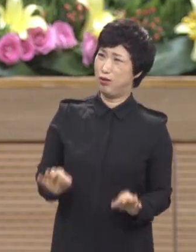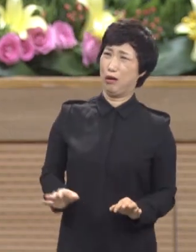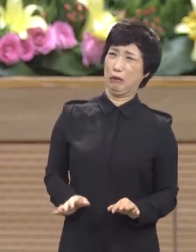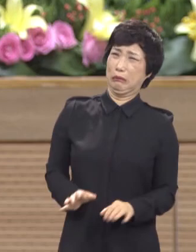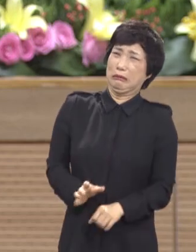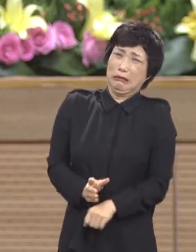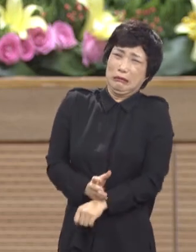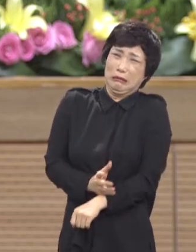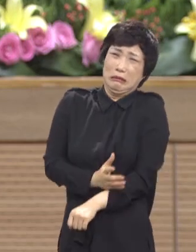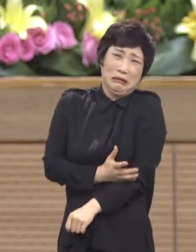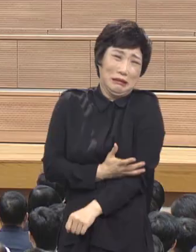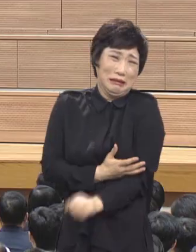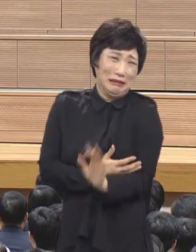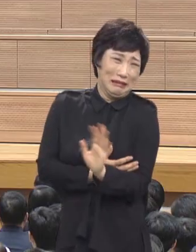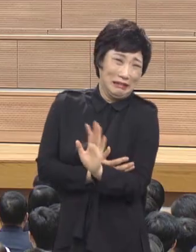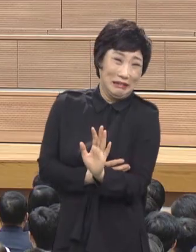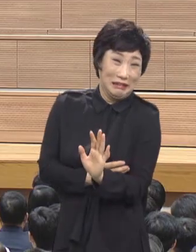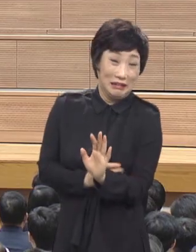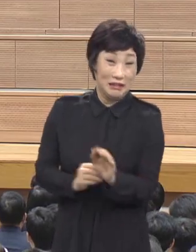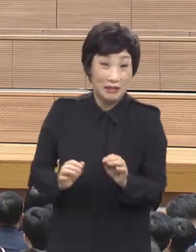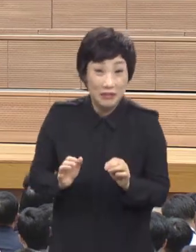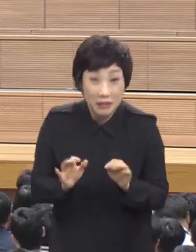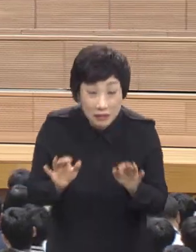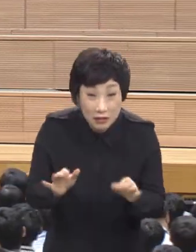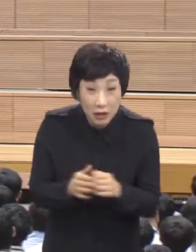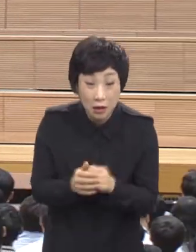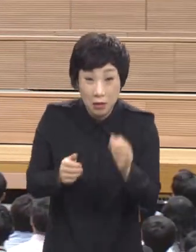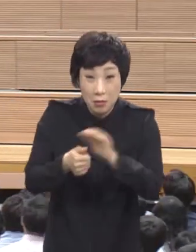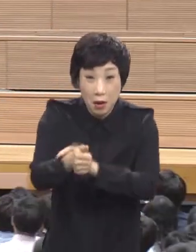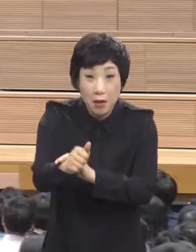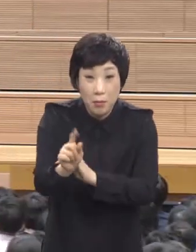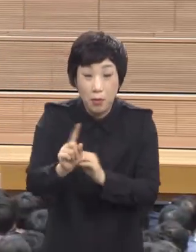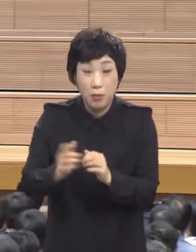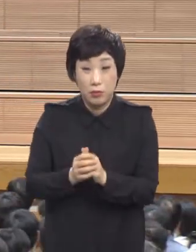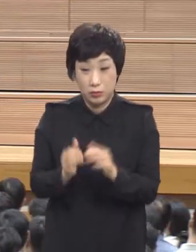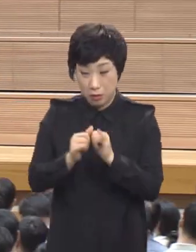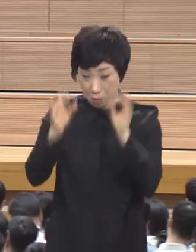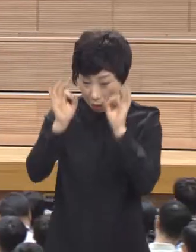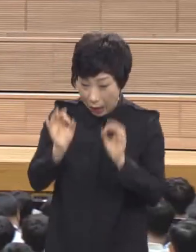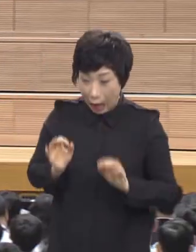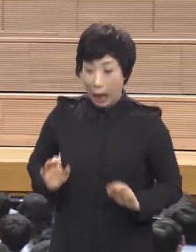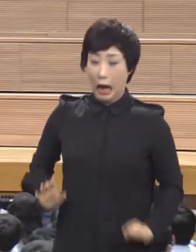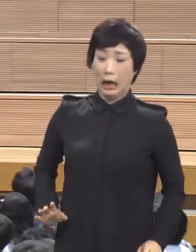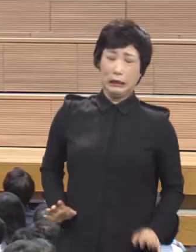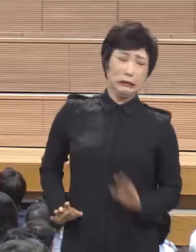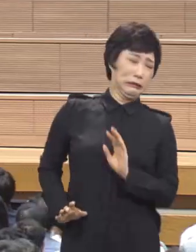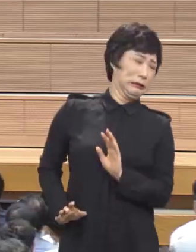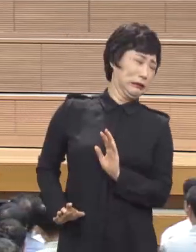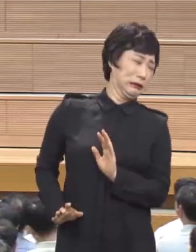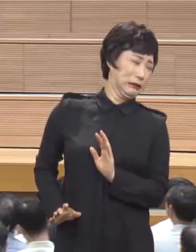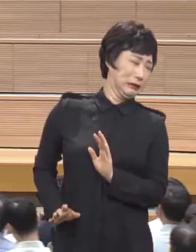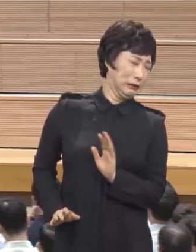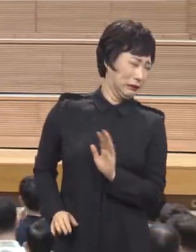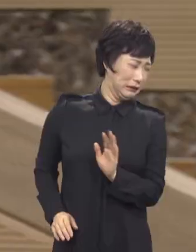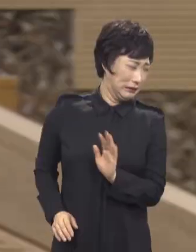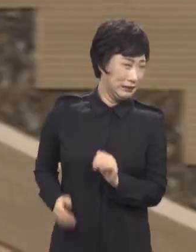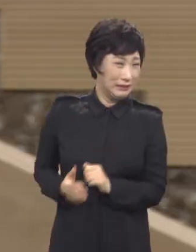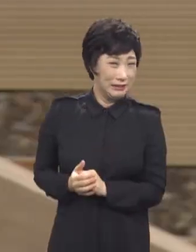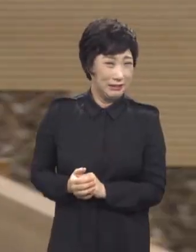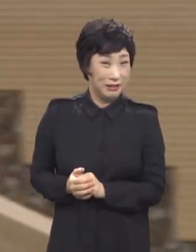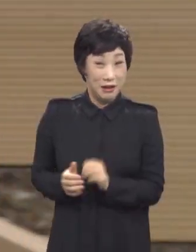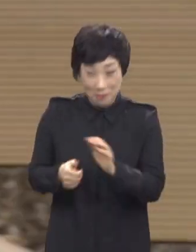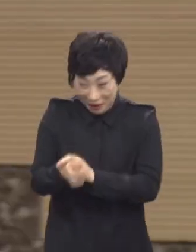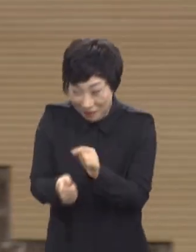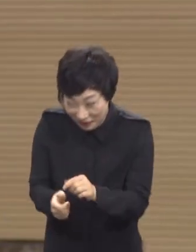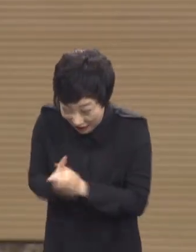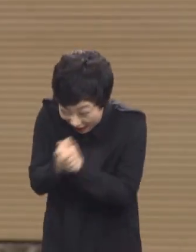징그러운 줄 몰라가지고 몰라. 어쨌든 뱀은 사람들이 바라볼 때 누구든지 참 뱀이